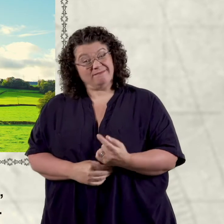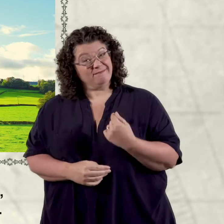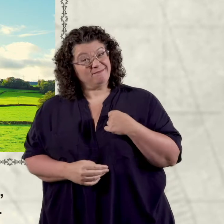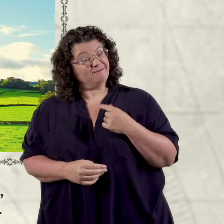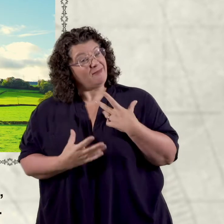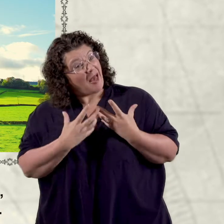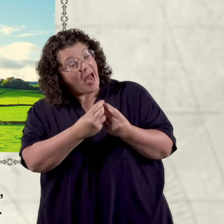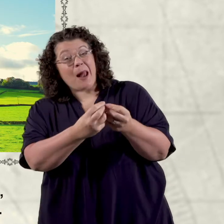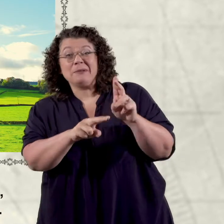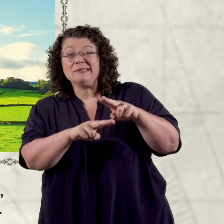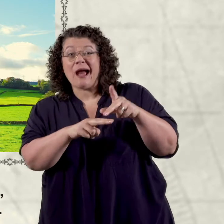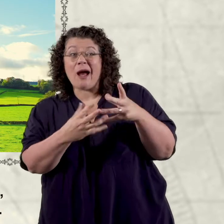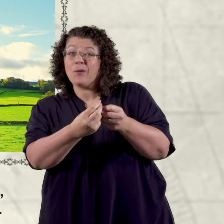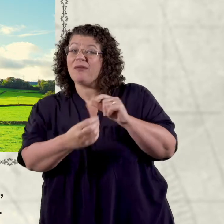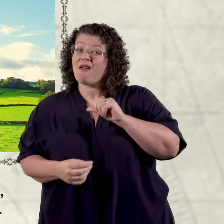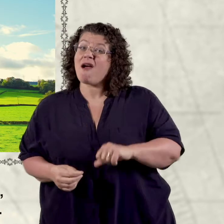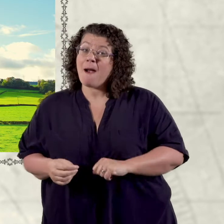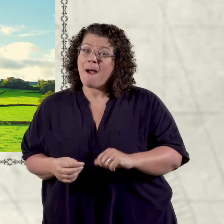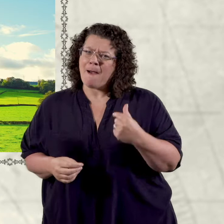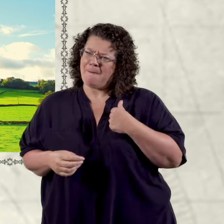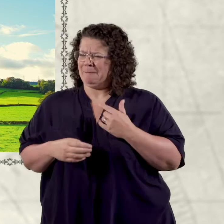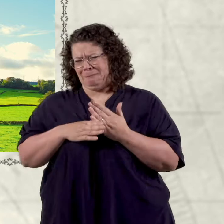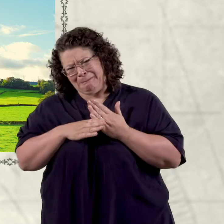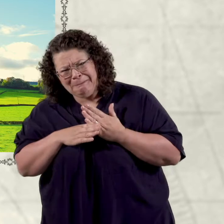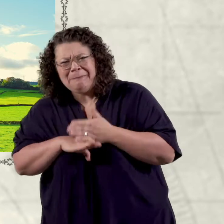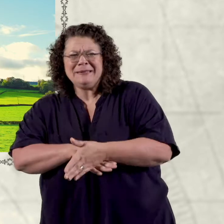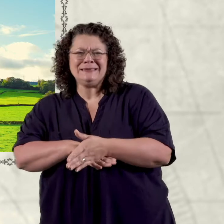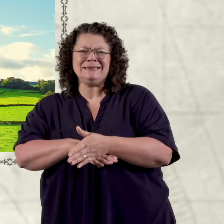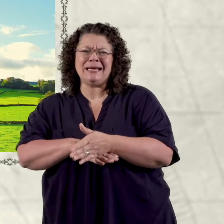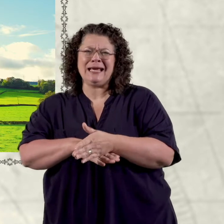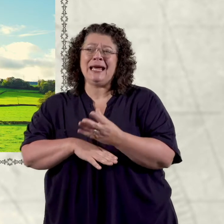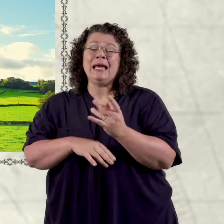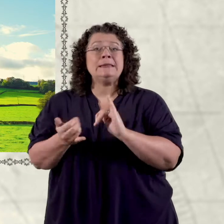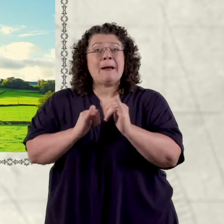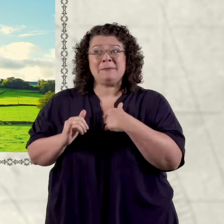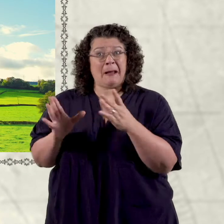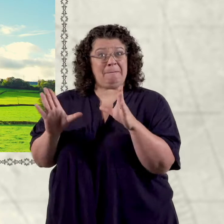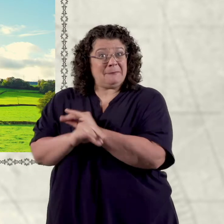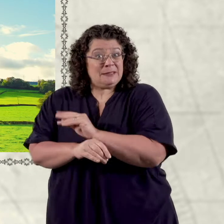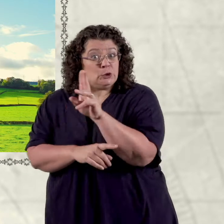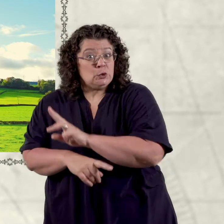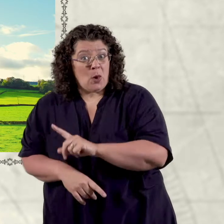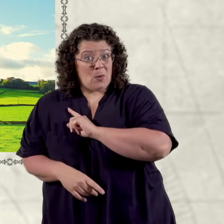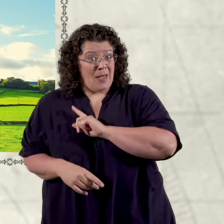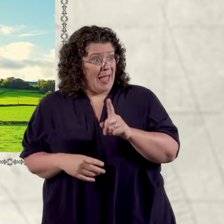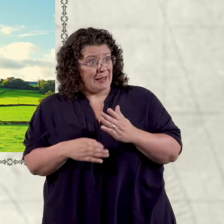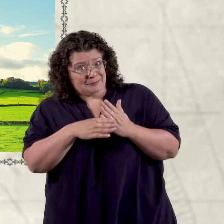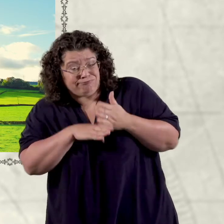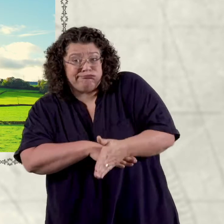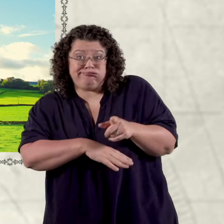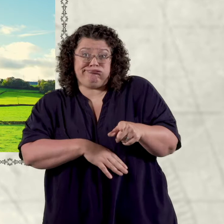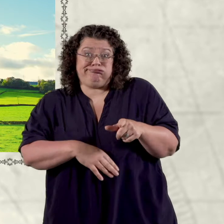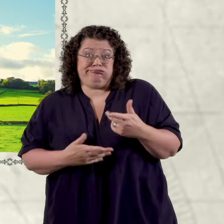had ac mi oeddan ni'n brysur iawn weithiau. Mi oedd rhaid i mi aros adre o'r ysgol yn aml iawn gan bod na gymaint o waith i wneud.